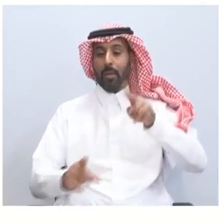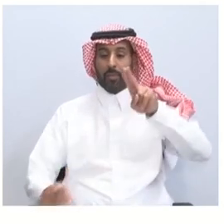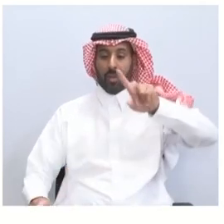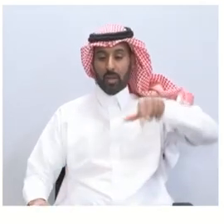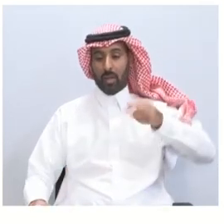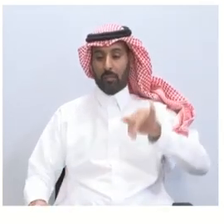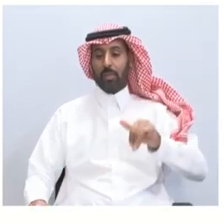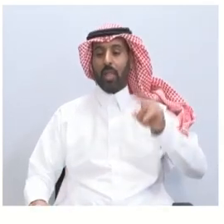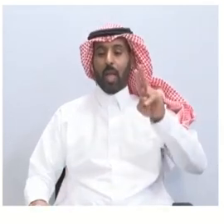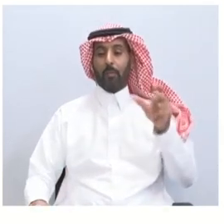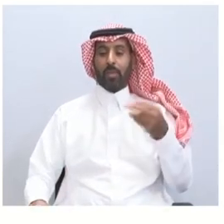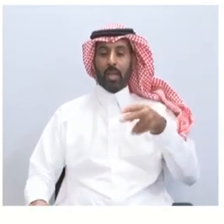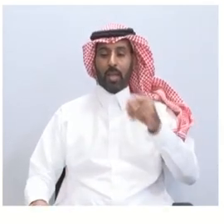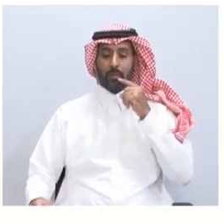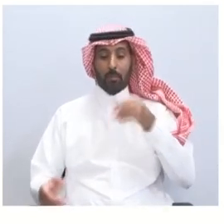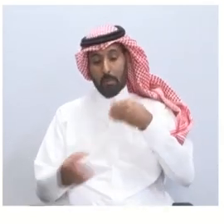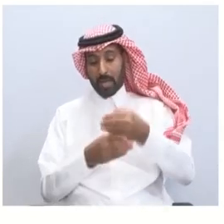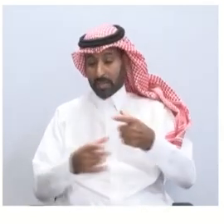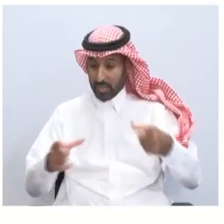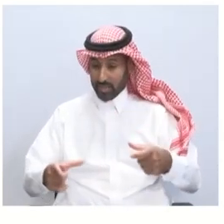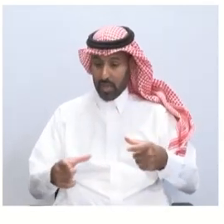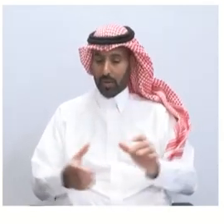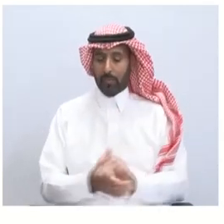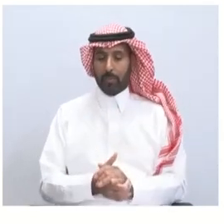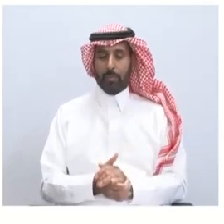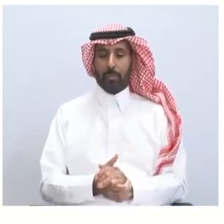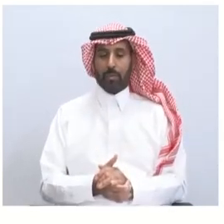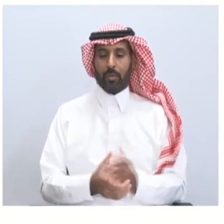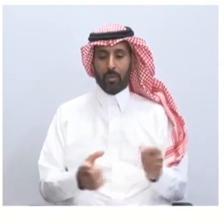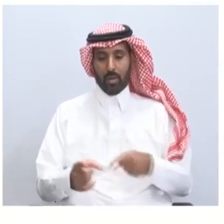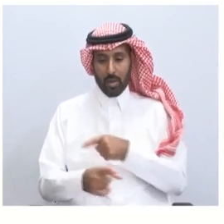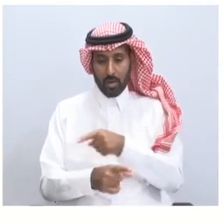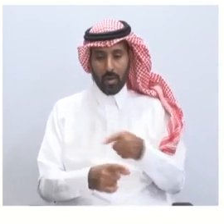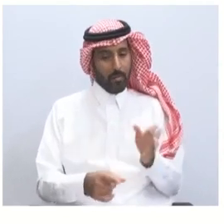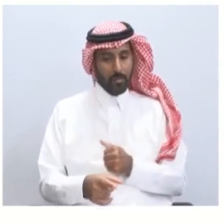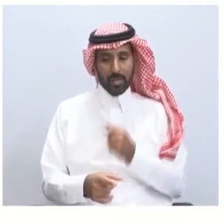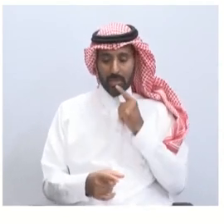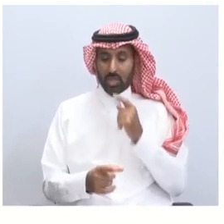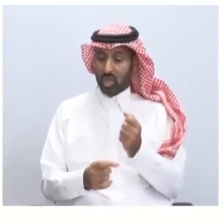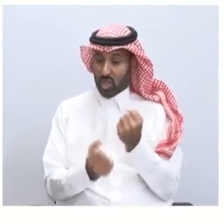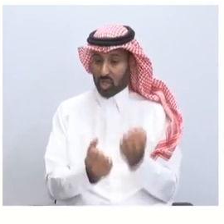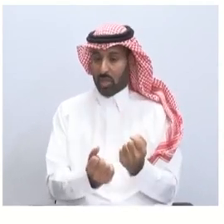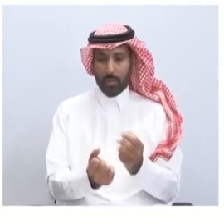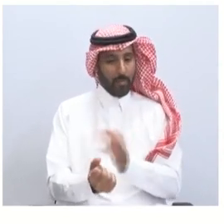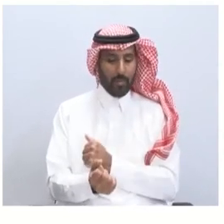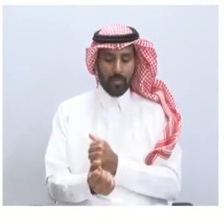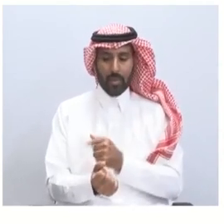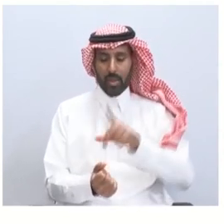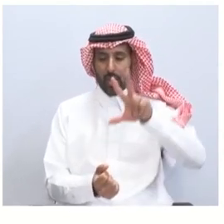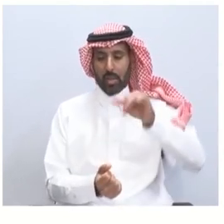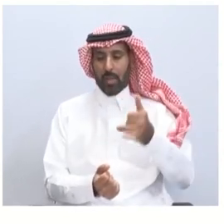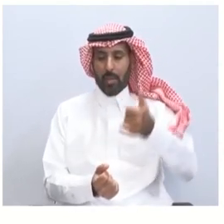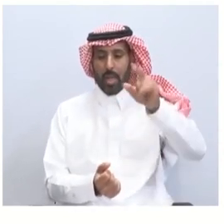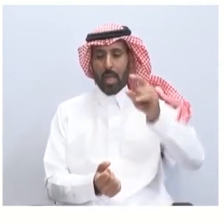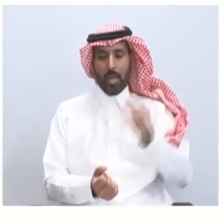مره اخرى بعد الحصار كما ذكرنا انه لم يستسلم الامام او لم